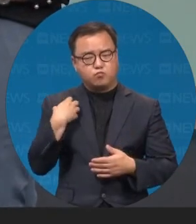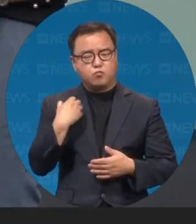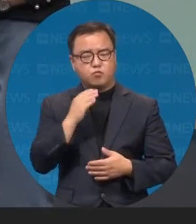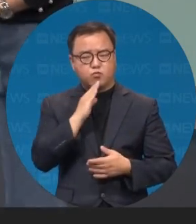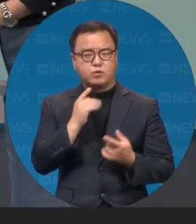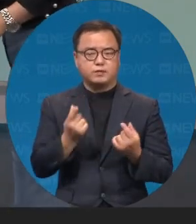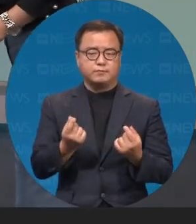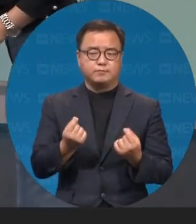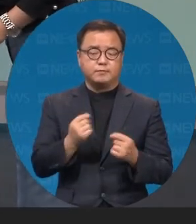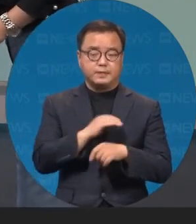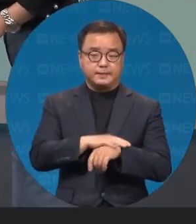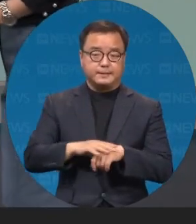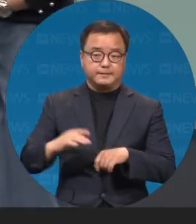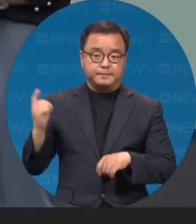잘들었습니다